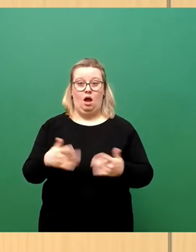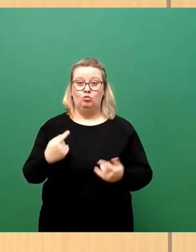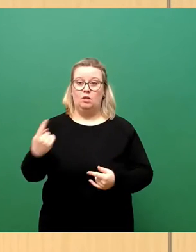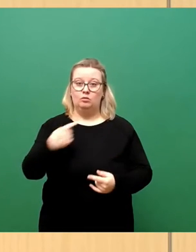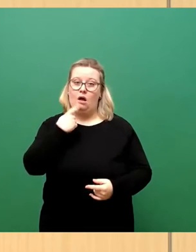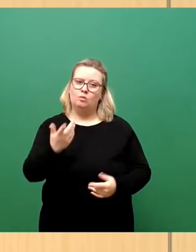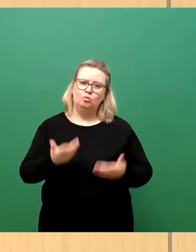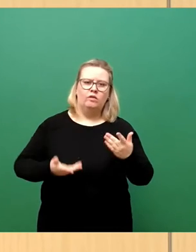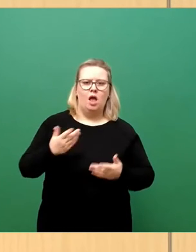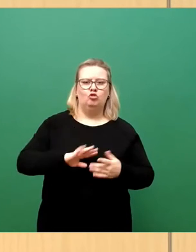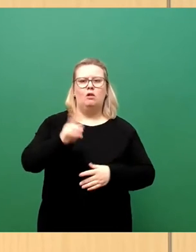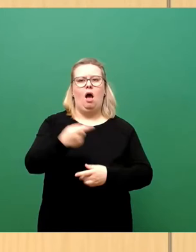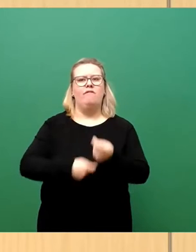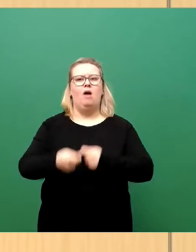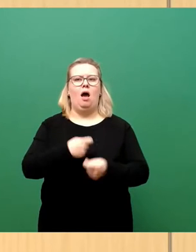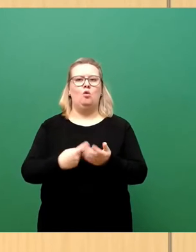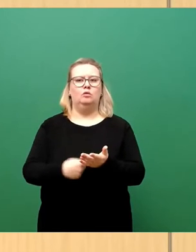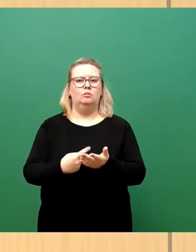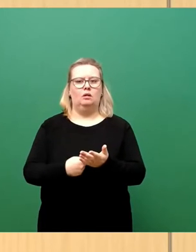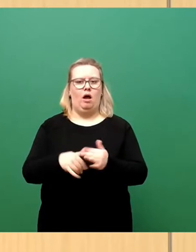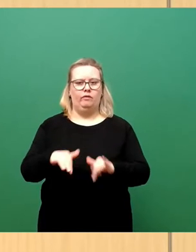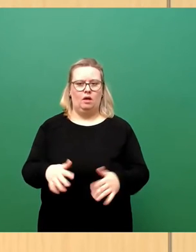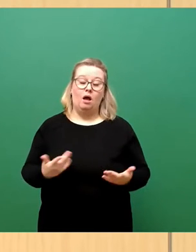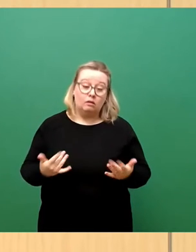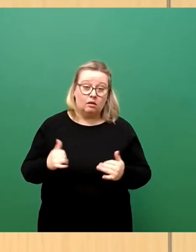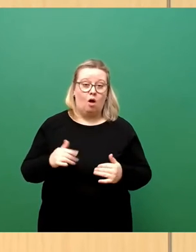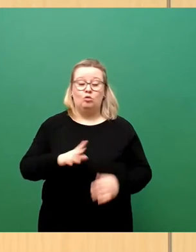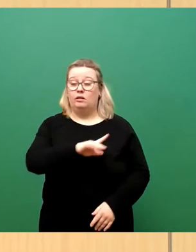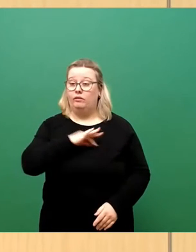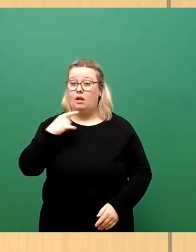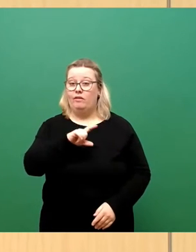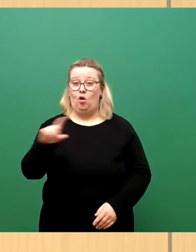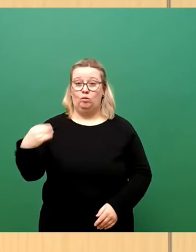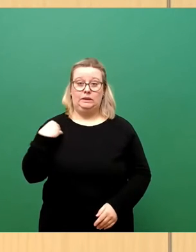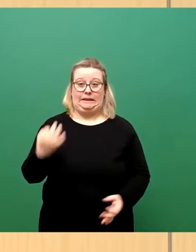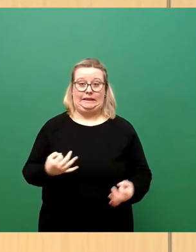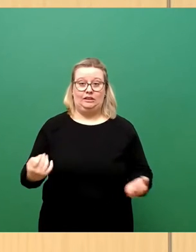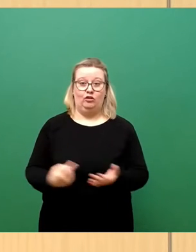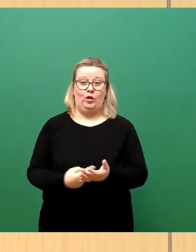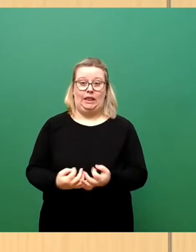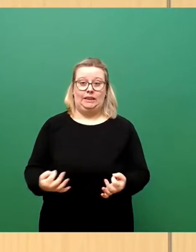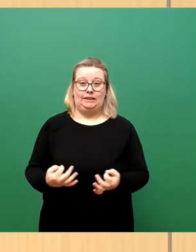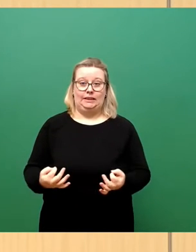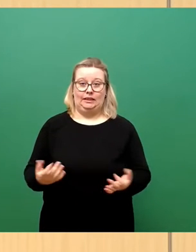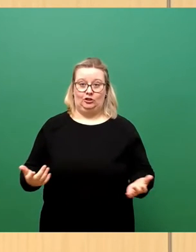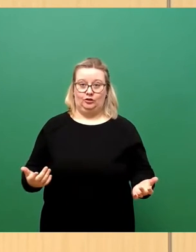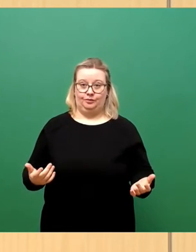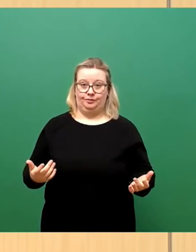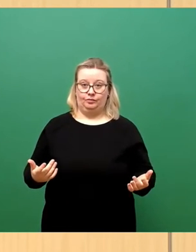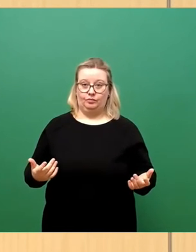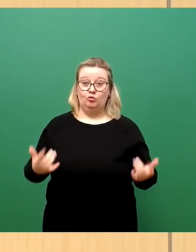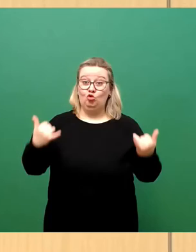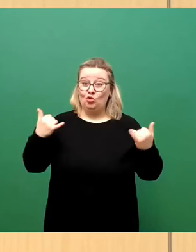eventuell Nachverhandlungsbedarf gibt. Das ist richtig. Und dann haben wir wochenlang keine einzige Forderung gehört, über die wir hätten sprechen können. Und sich jetzt